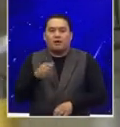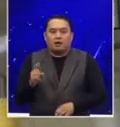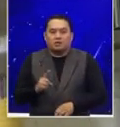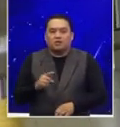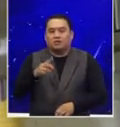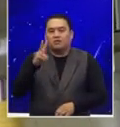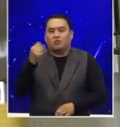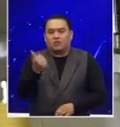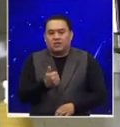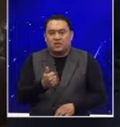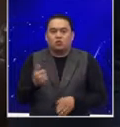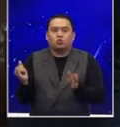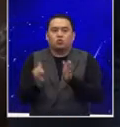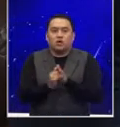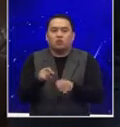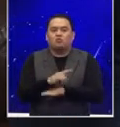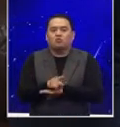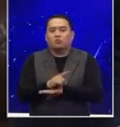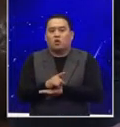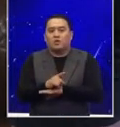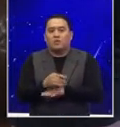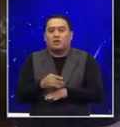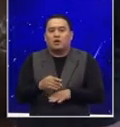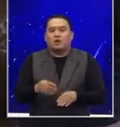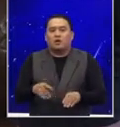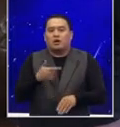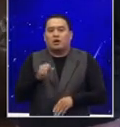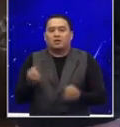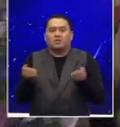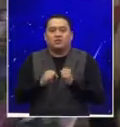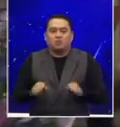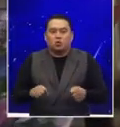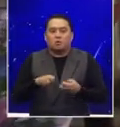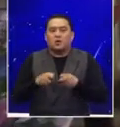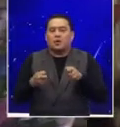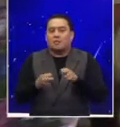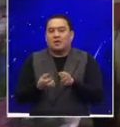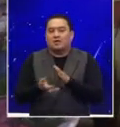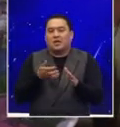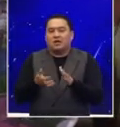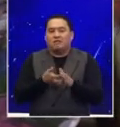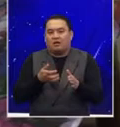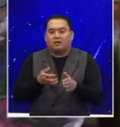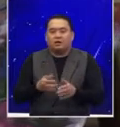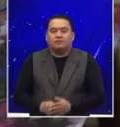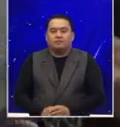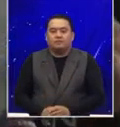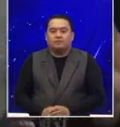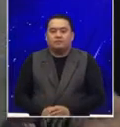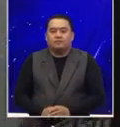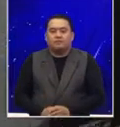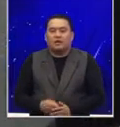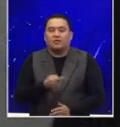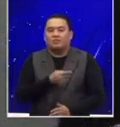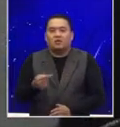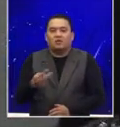около 2 недель она ждет установку счетчика, без которого подача газа невозможна. Проблема – нехватка приборов учета. В